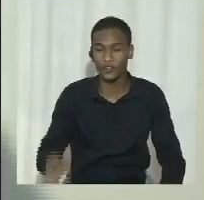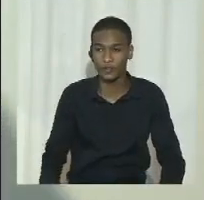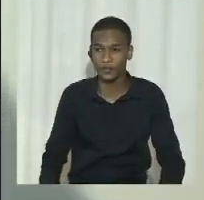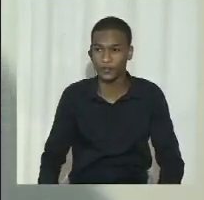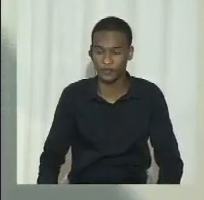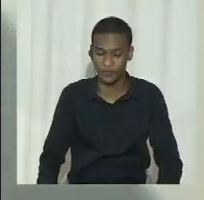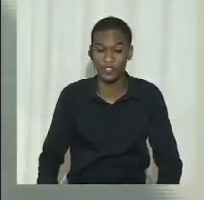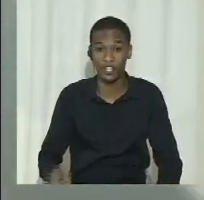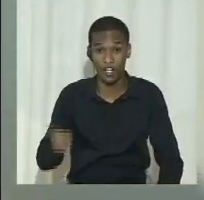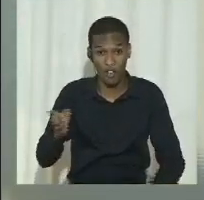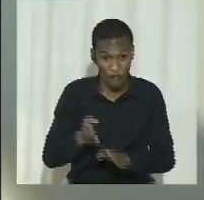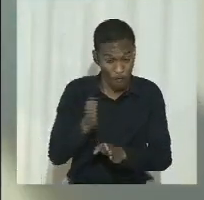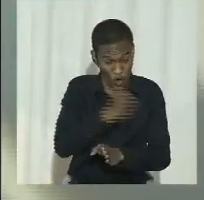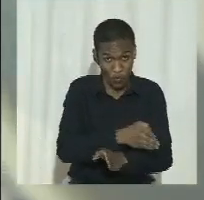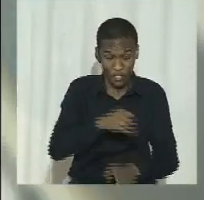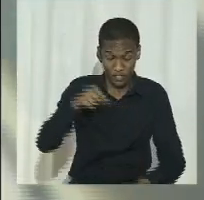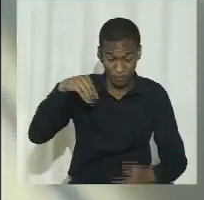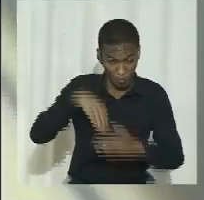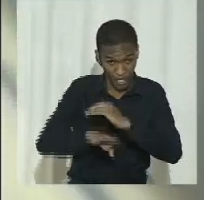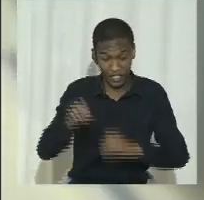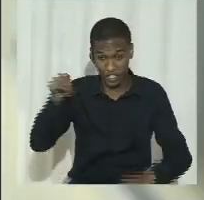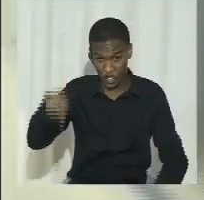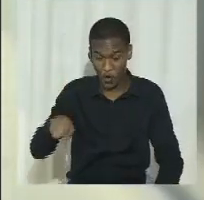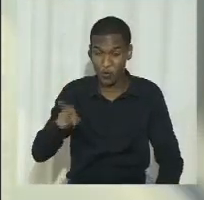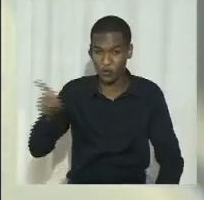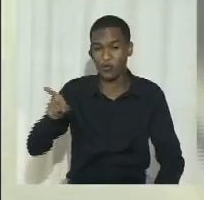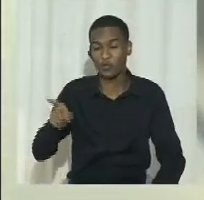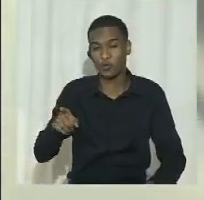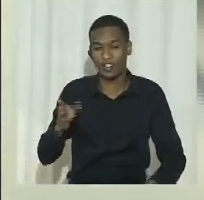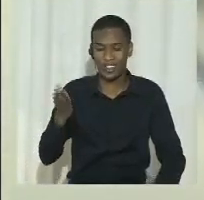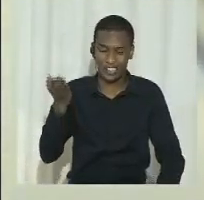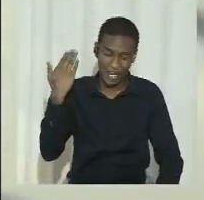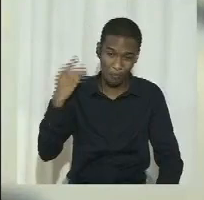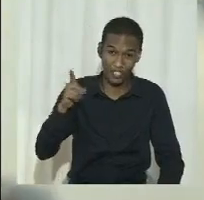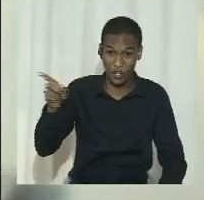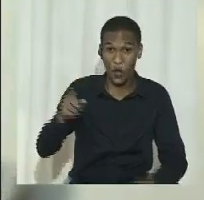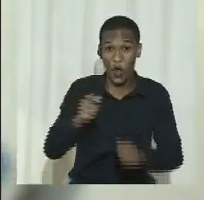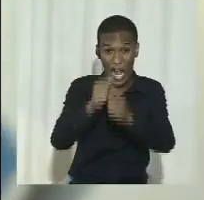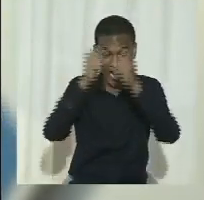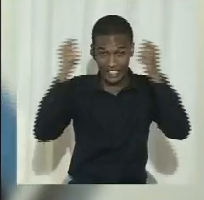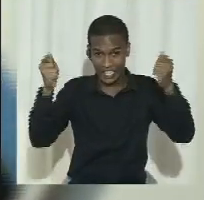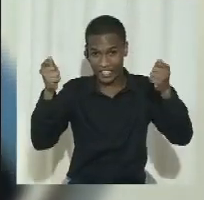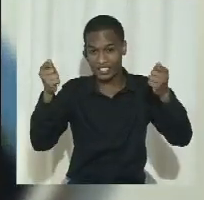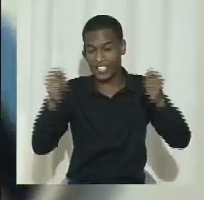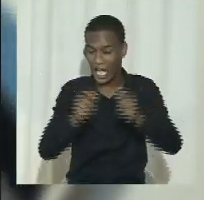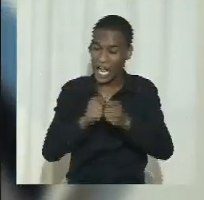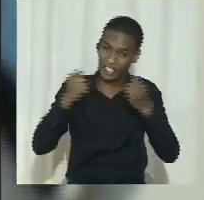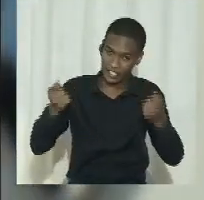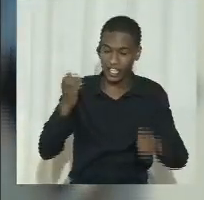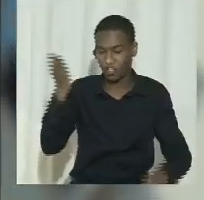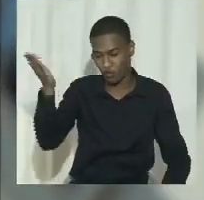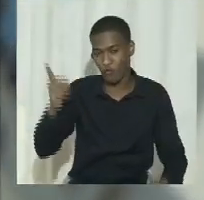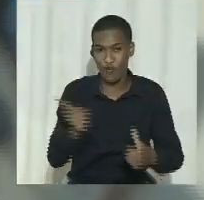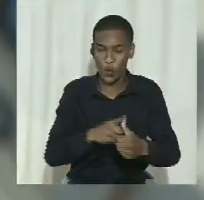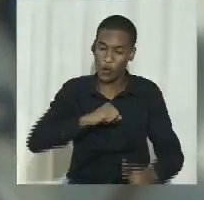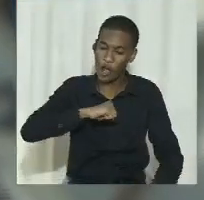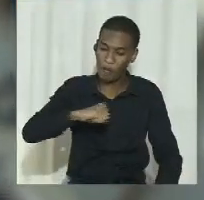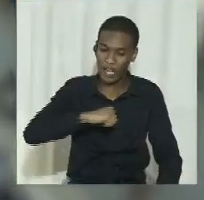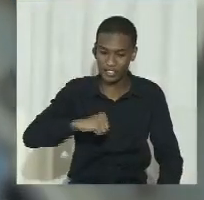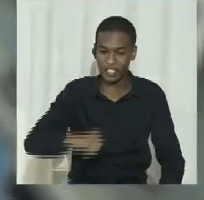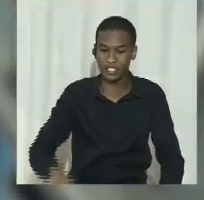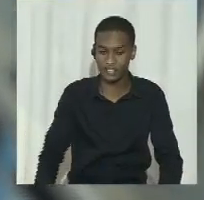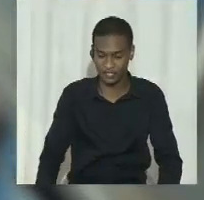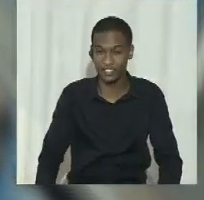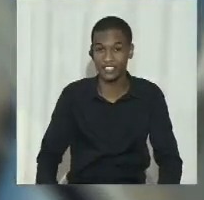amin'ny haino manjerympanjakana nefa dia tao amin'ny gazety Atrika sy Vaovao izay gazetympanjakana no nanomboan'ny asa fanaovan-gazety. Efa toy